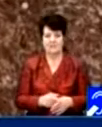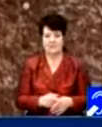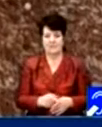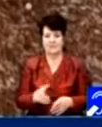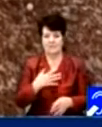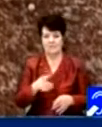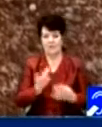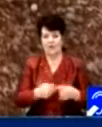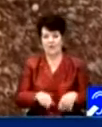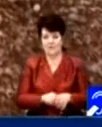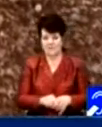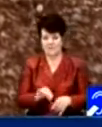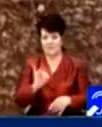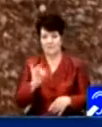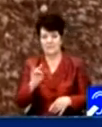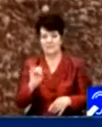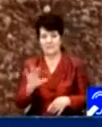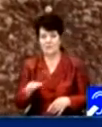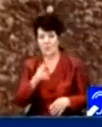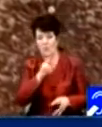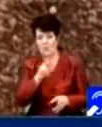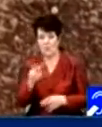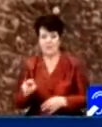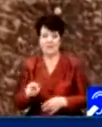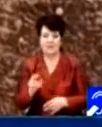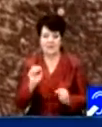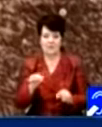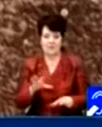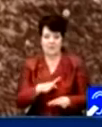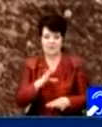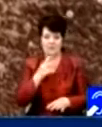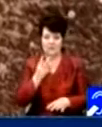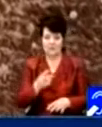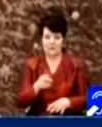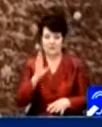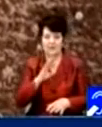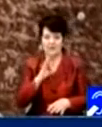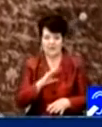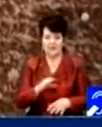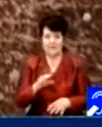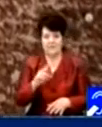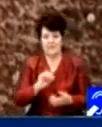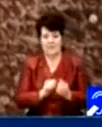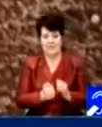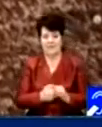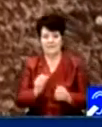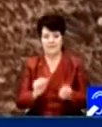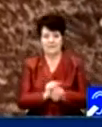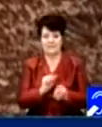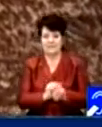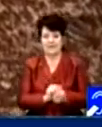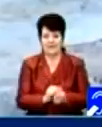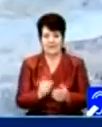Comunitatea acestei insule aride din mijlocul Mării Egee se poate spune că scoate apă din piatră seacă, pentru că trăiește de pe urma